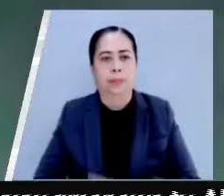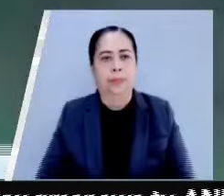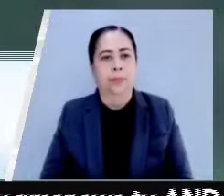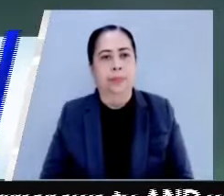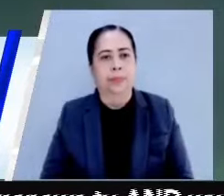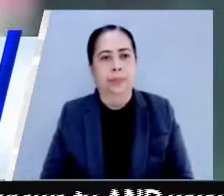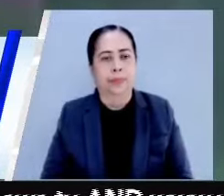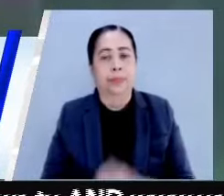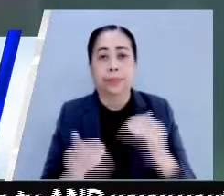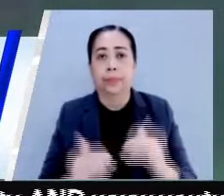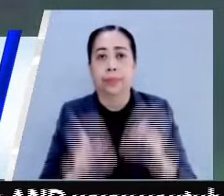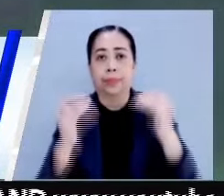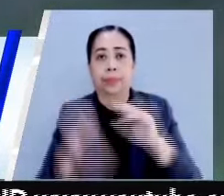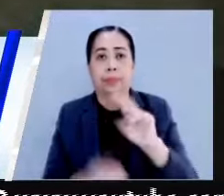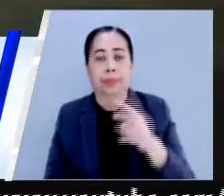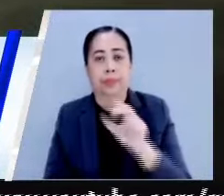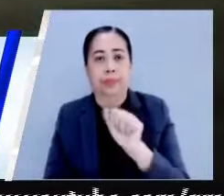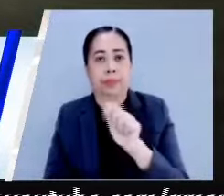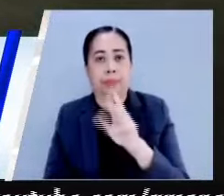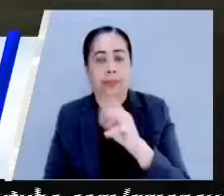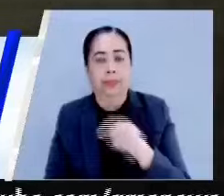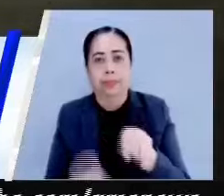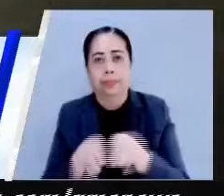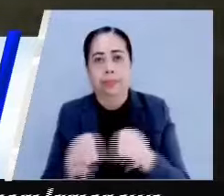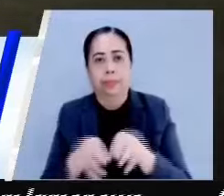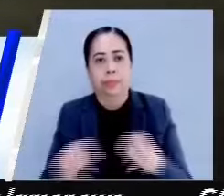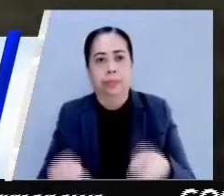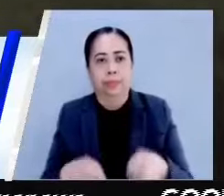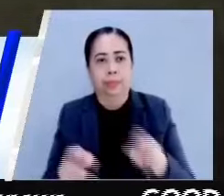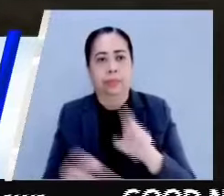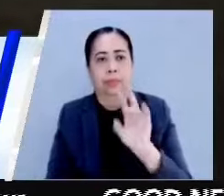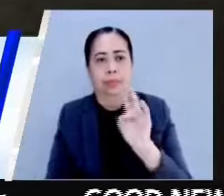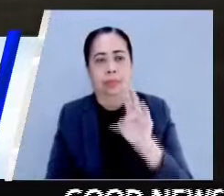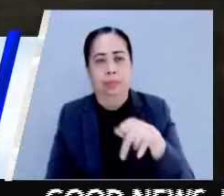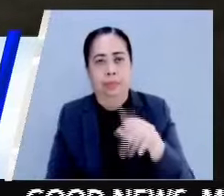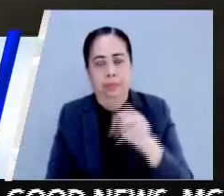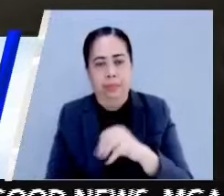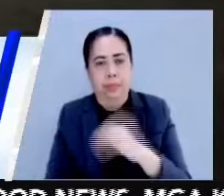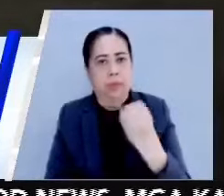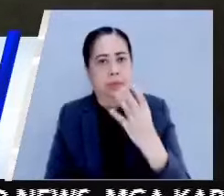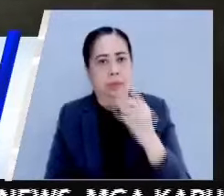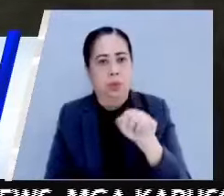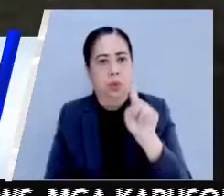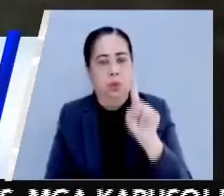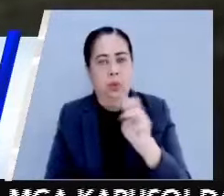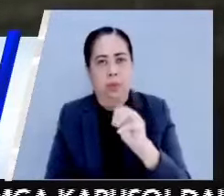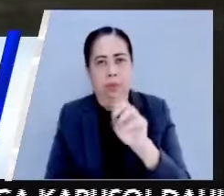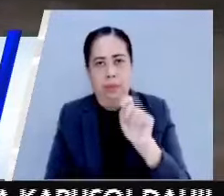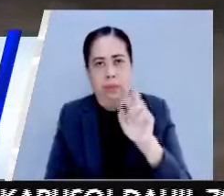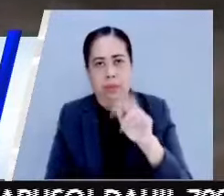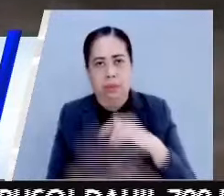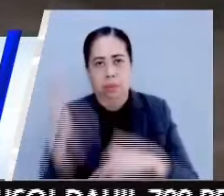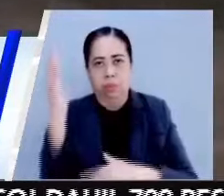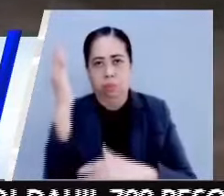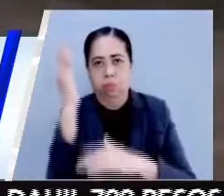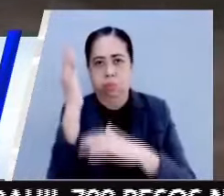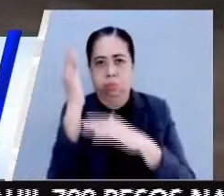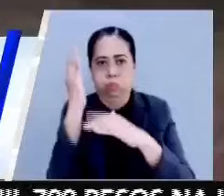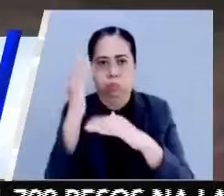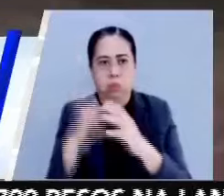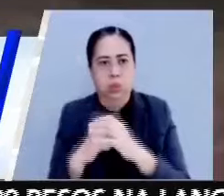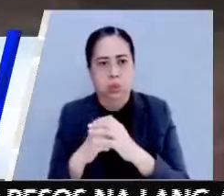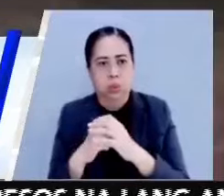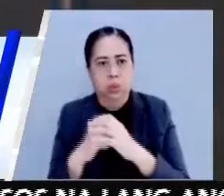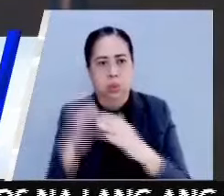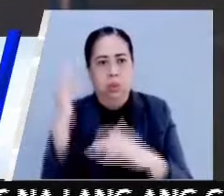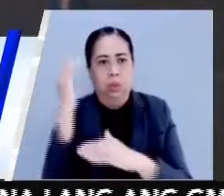Itinaas na sa second alarm ang Marikina River. Alas 7 ng gabi, nasa 15.1 meters na ang water level. Umapaw na ito sa bahagi